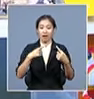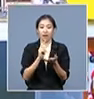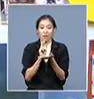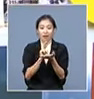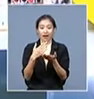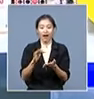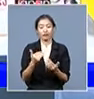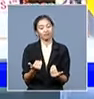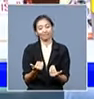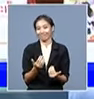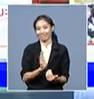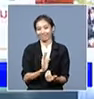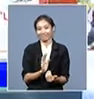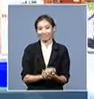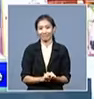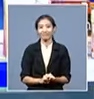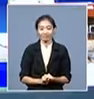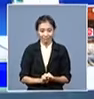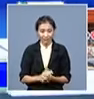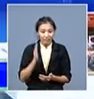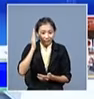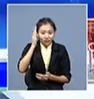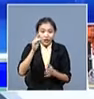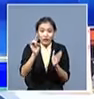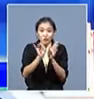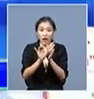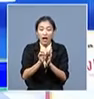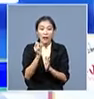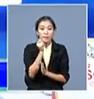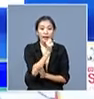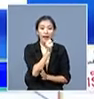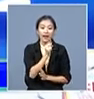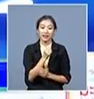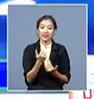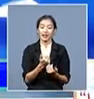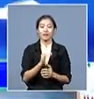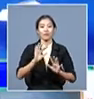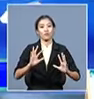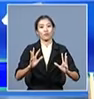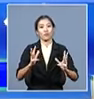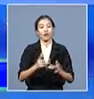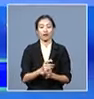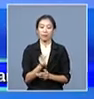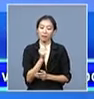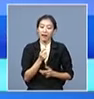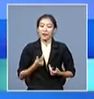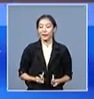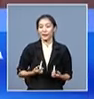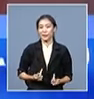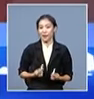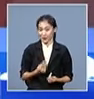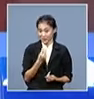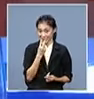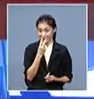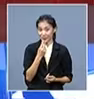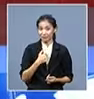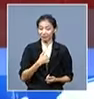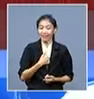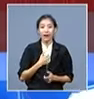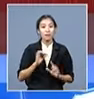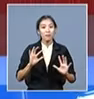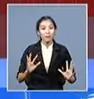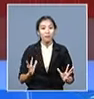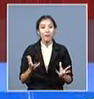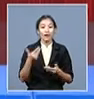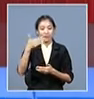มกันไปด้วยเพลงที่พี่แหม่มเพชรชรีบอกว่าชอบมากนะคะเพลงนี้น้องเต้นให้คุณพี่เป็นพิเศษเลยวันนี้แน่นลาคุณผู้ชมไปก่อน